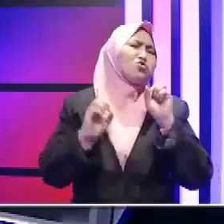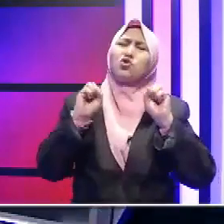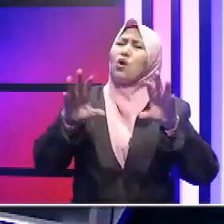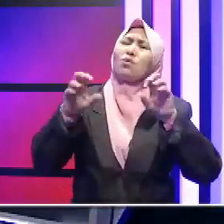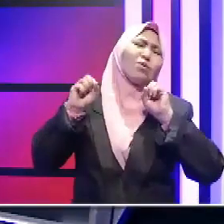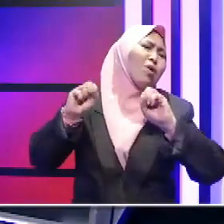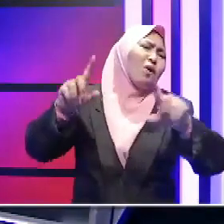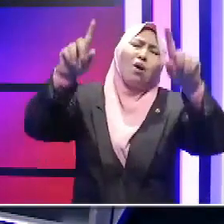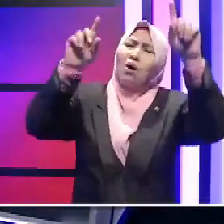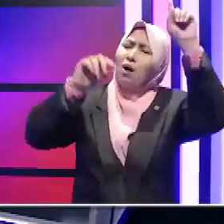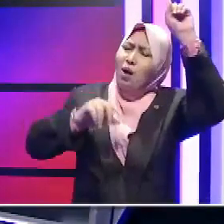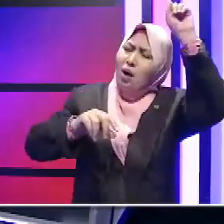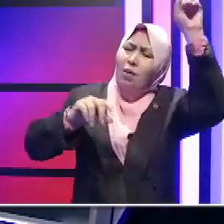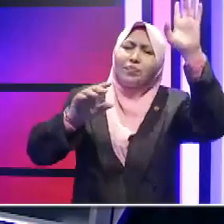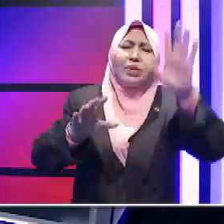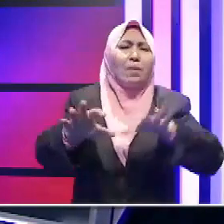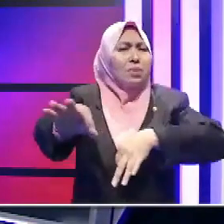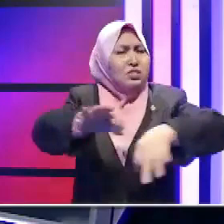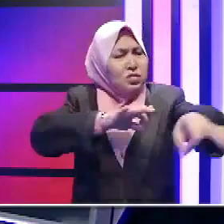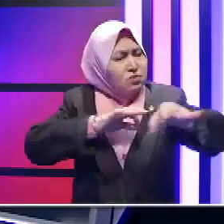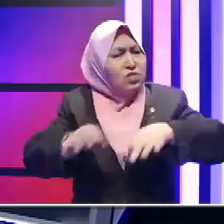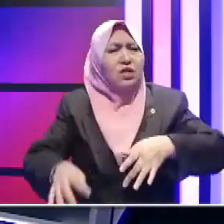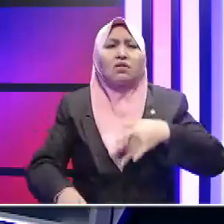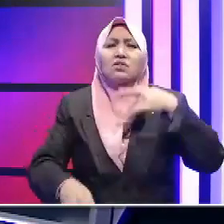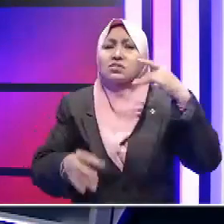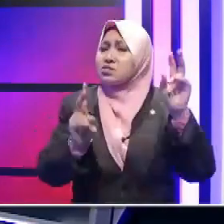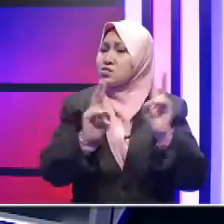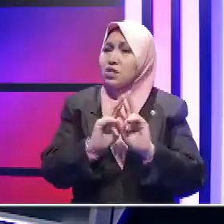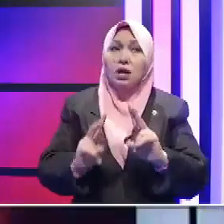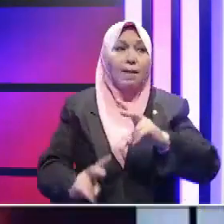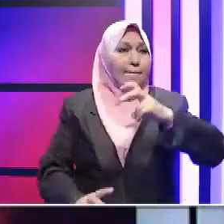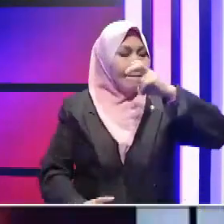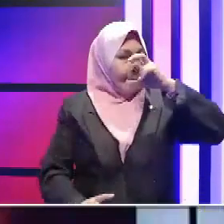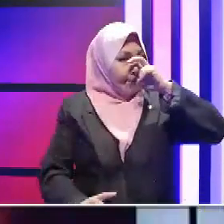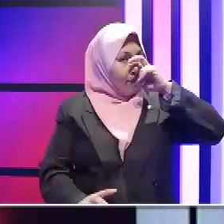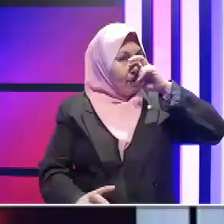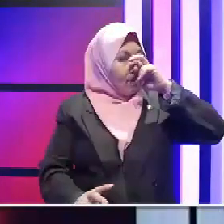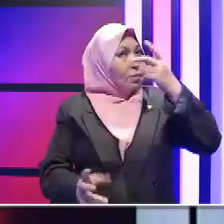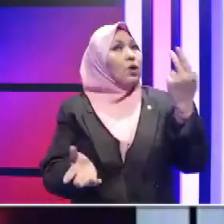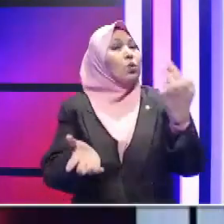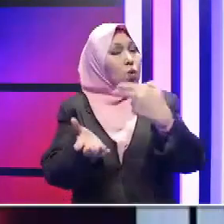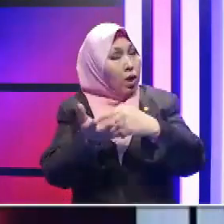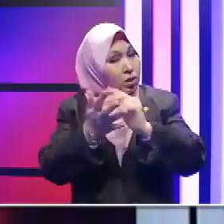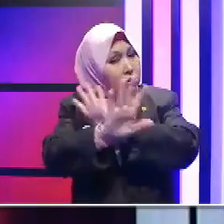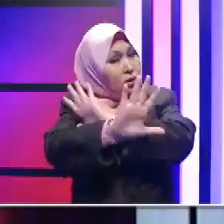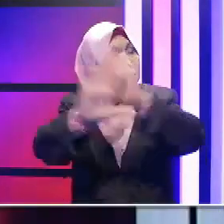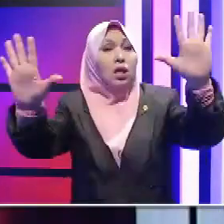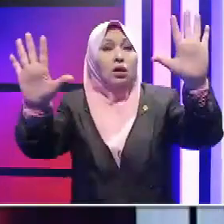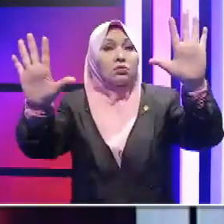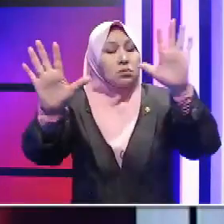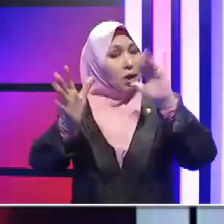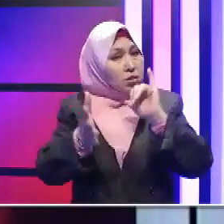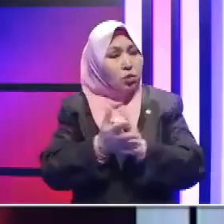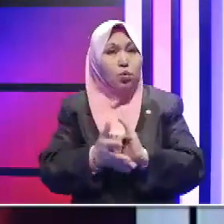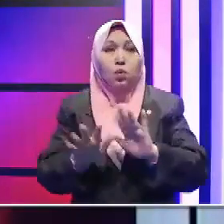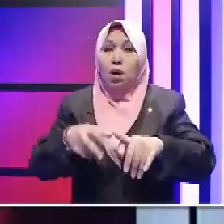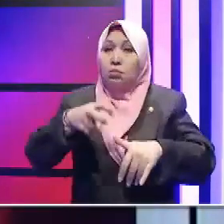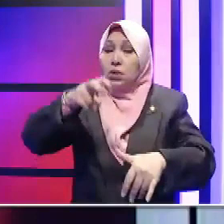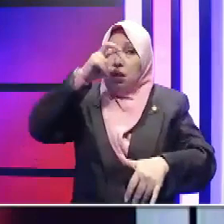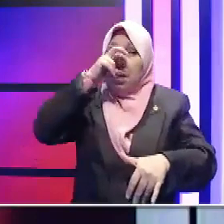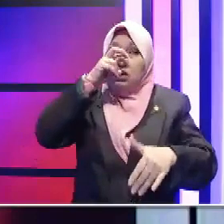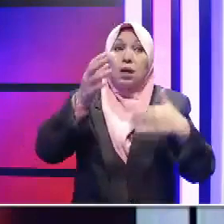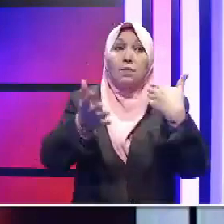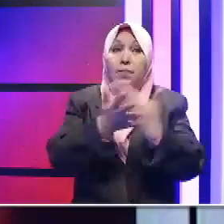seek itu atas penjelasan yang saya kiri agak keras ataupun agak pengulangannya gak jelas disitu Bagaimana keras itu